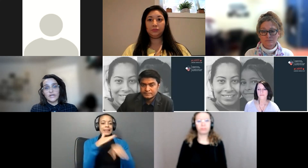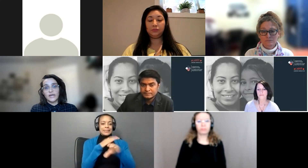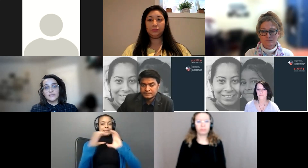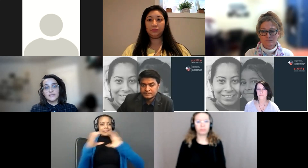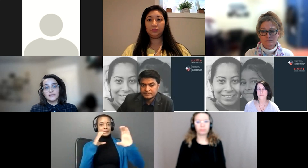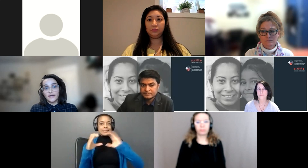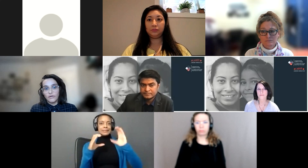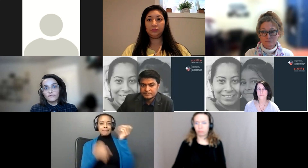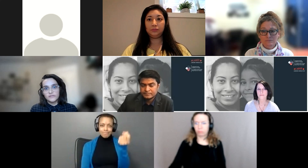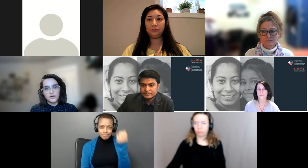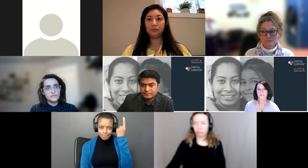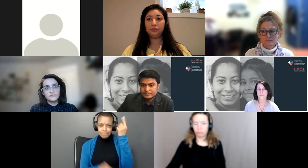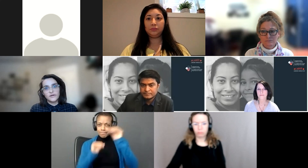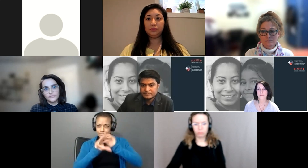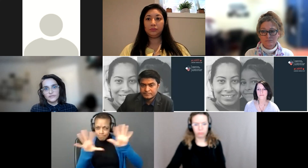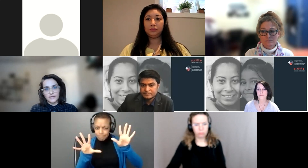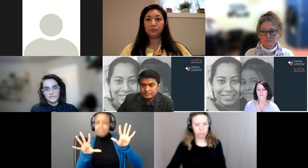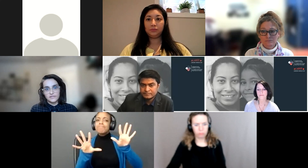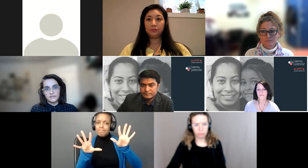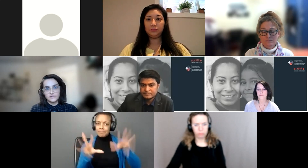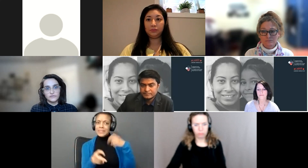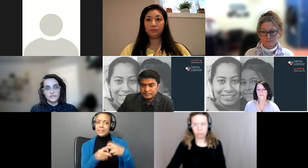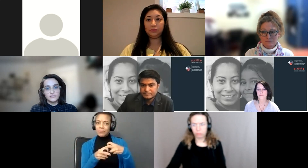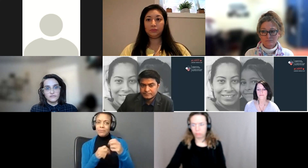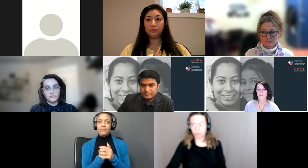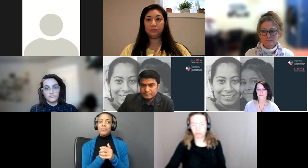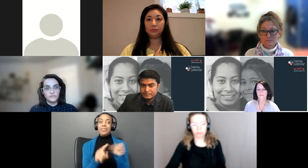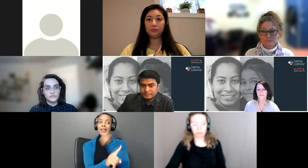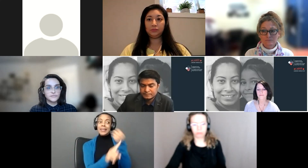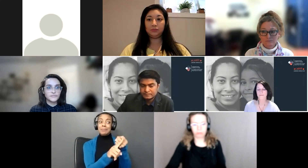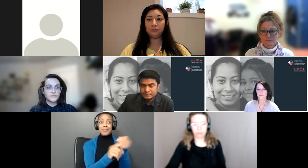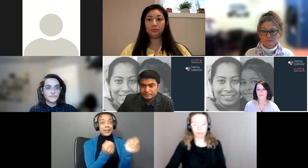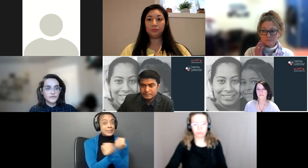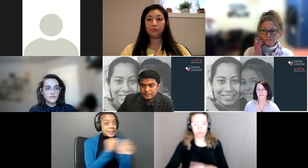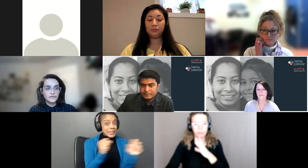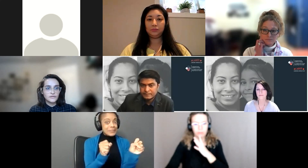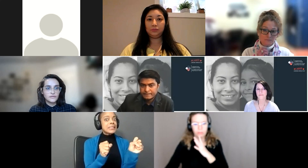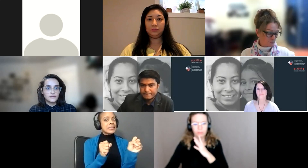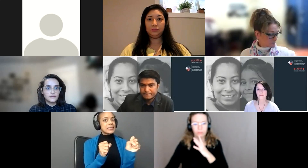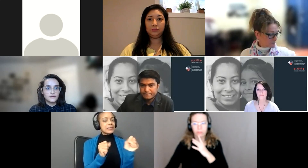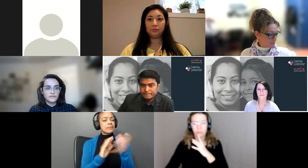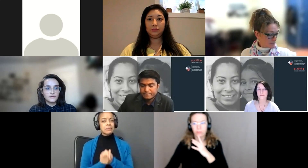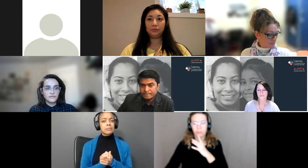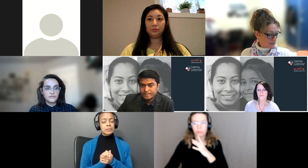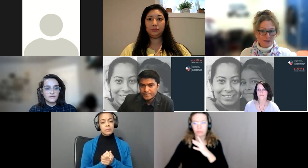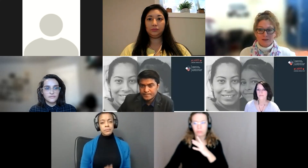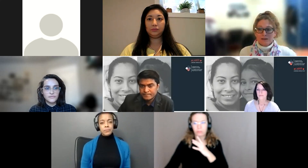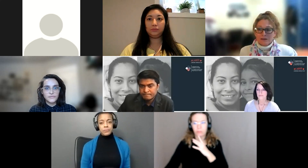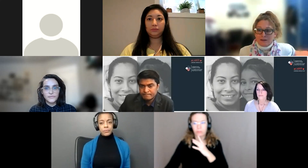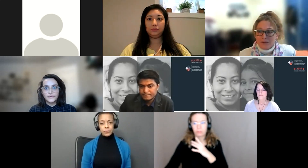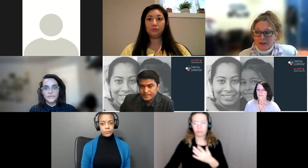De comprendre l'information qui parle de sécurité pour les gens.